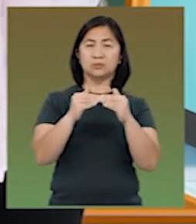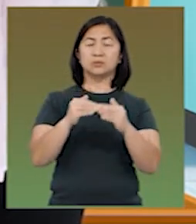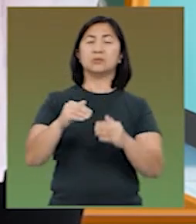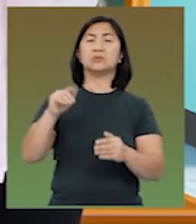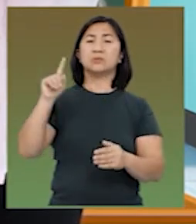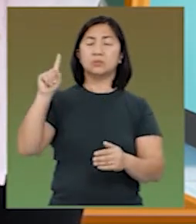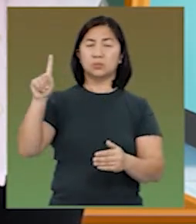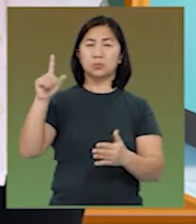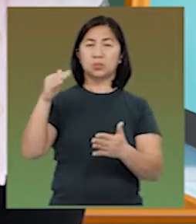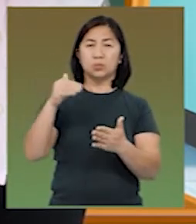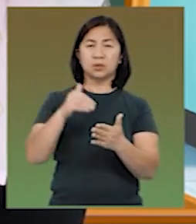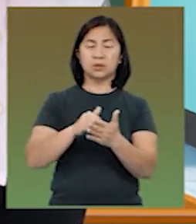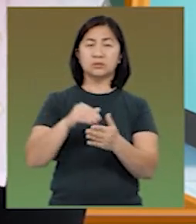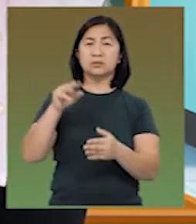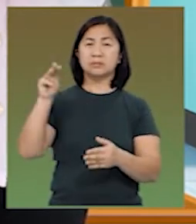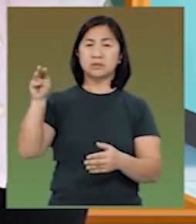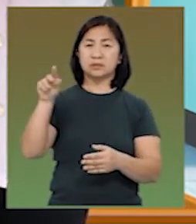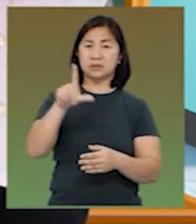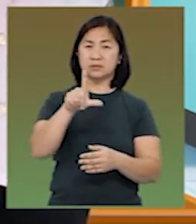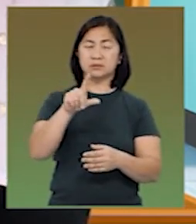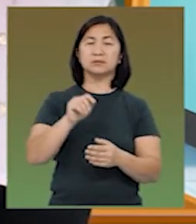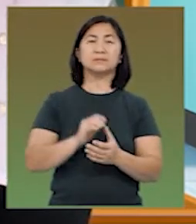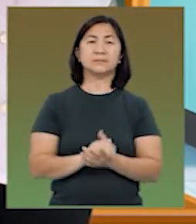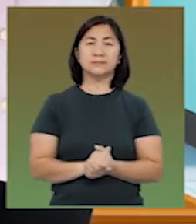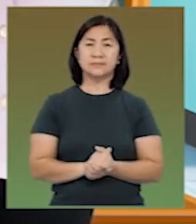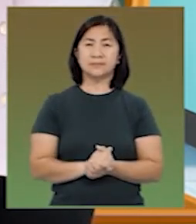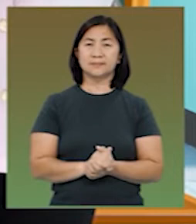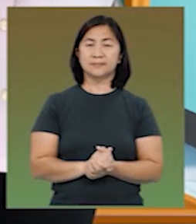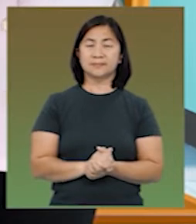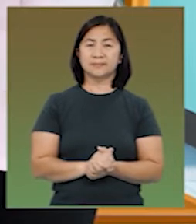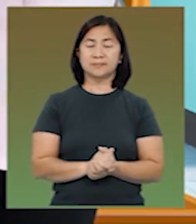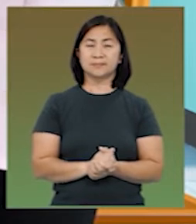to 1,000 milliliters.